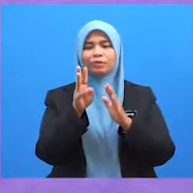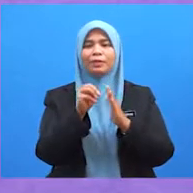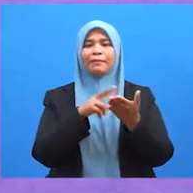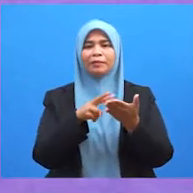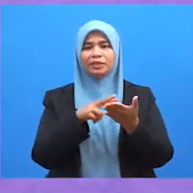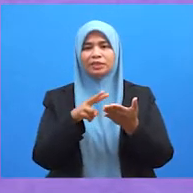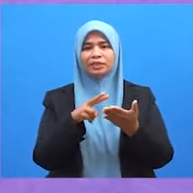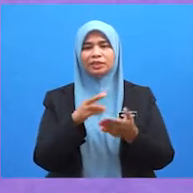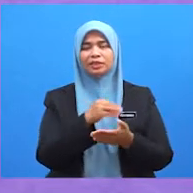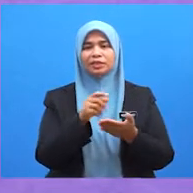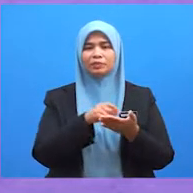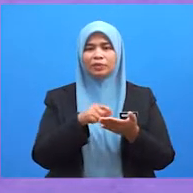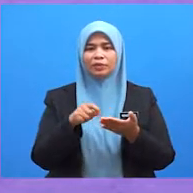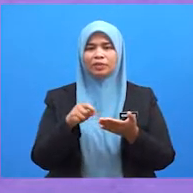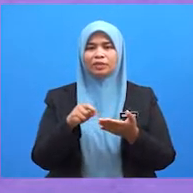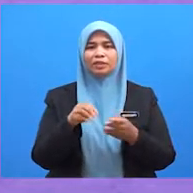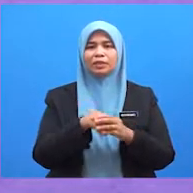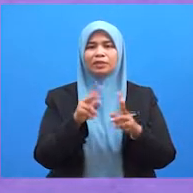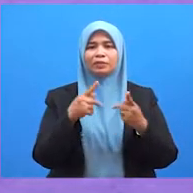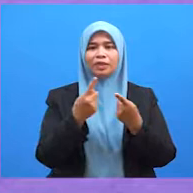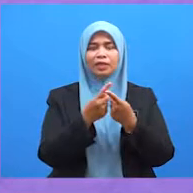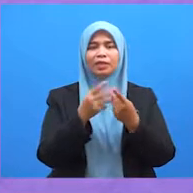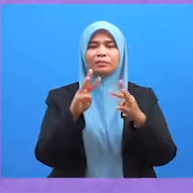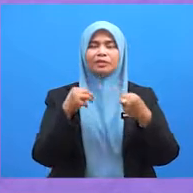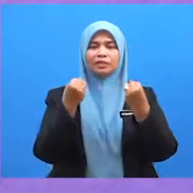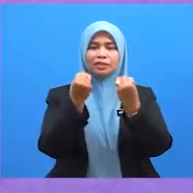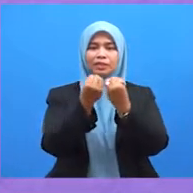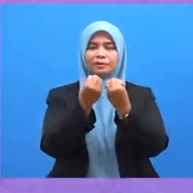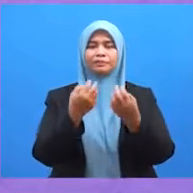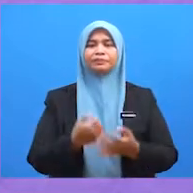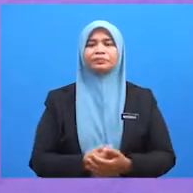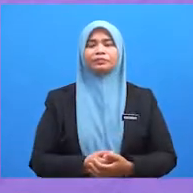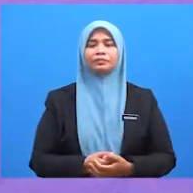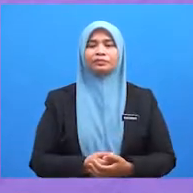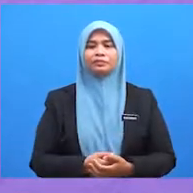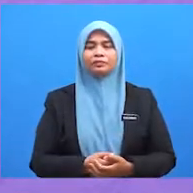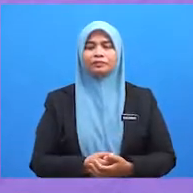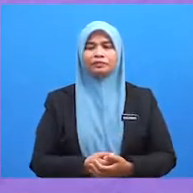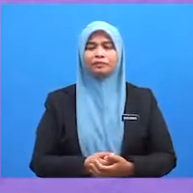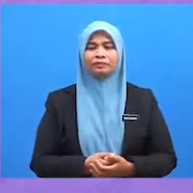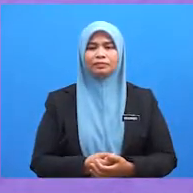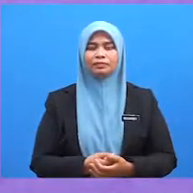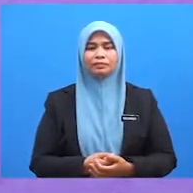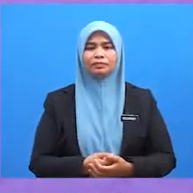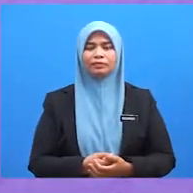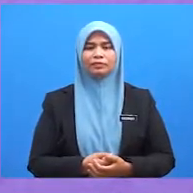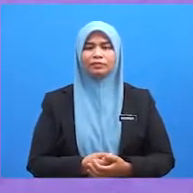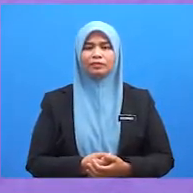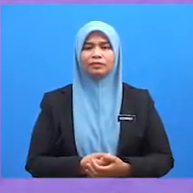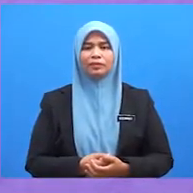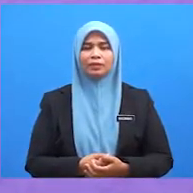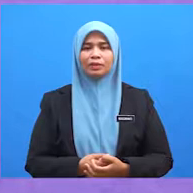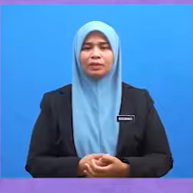mendengar, bertutur, membaca dan menulis dalam kalangan masyarakat.